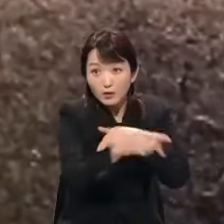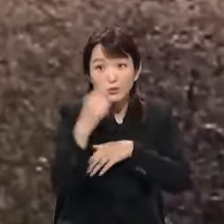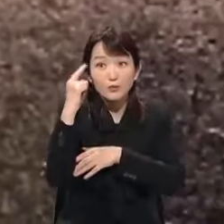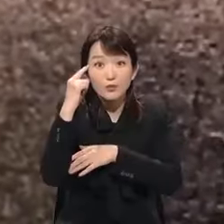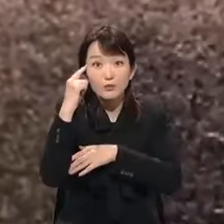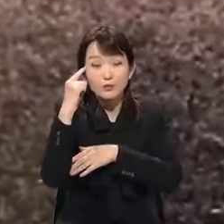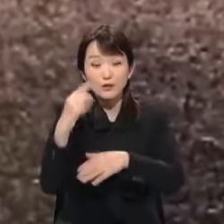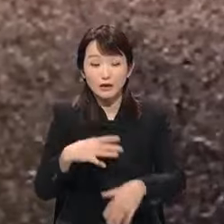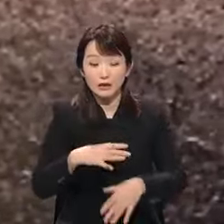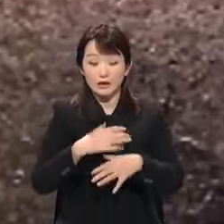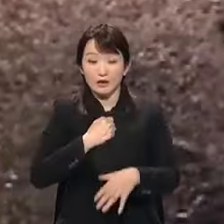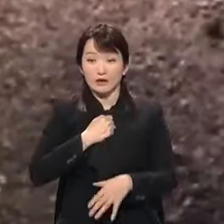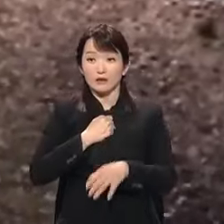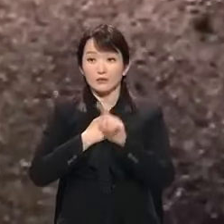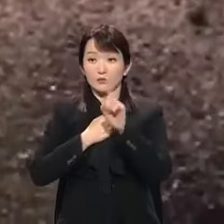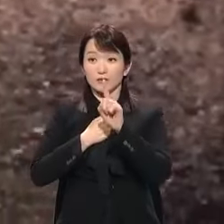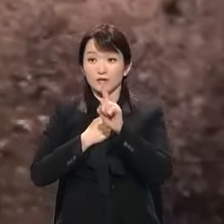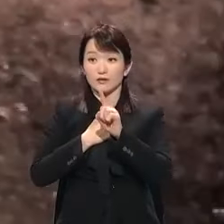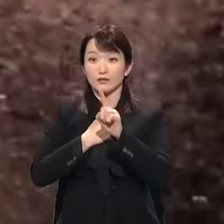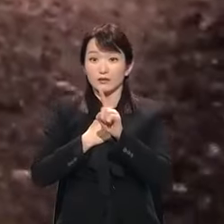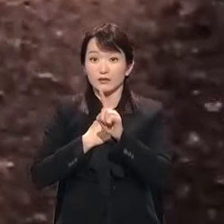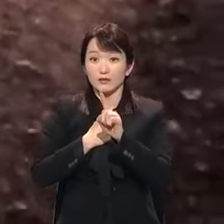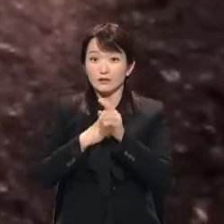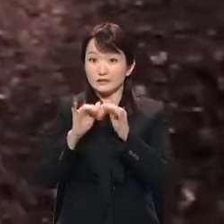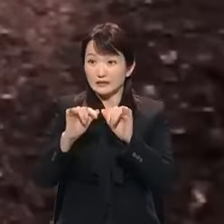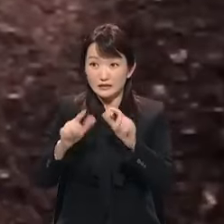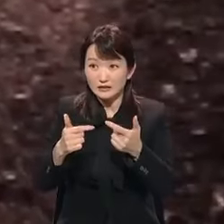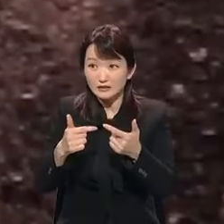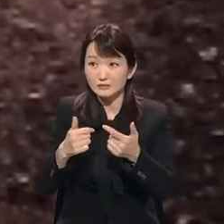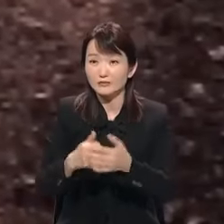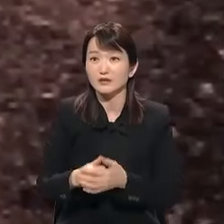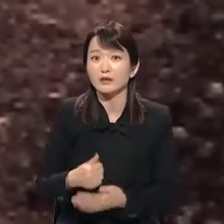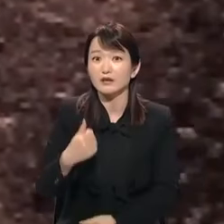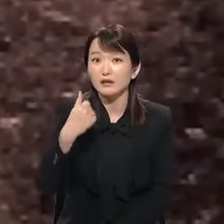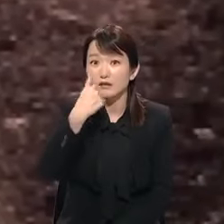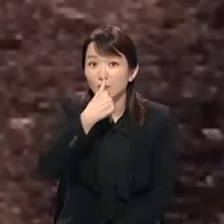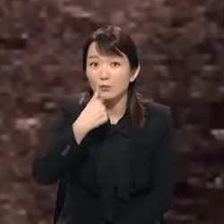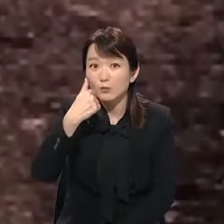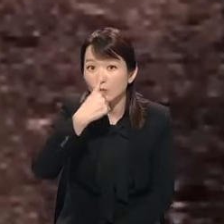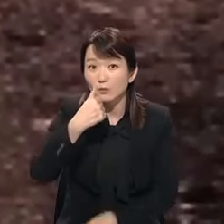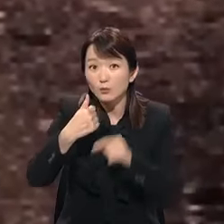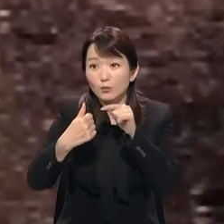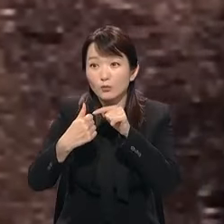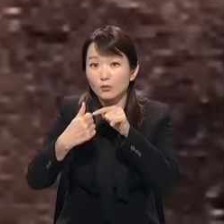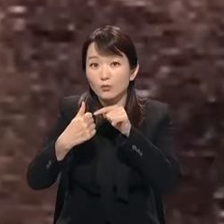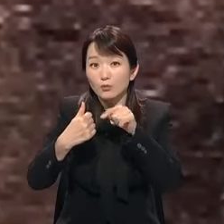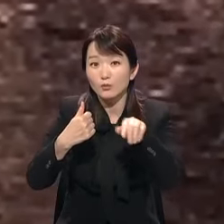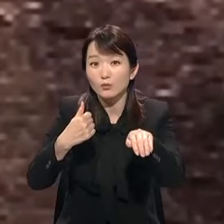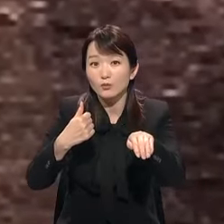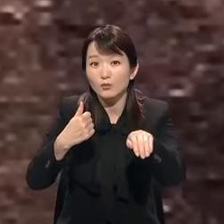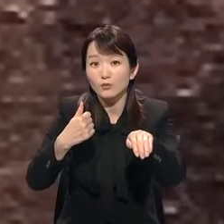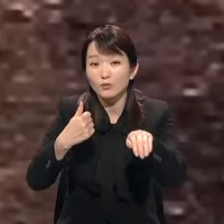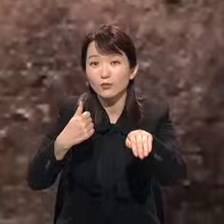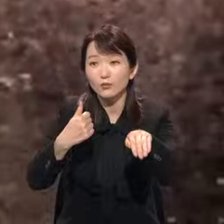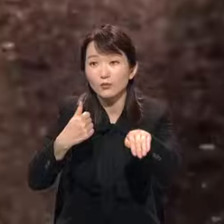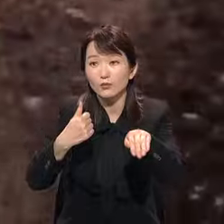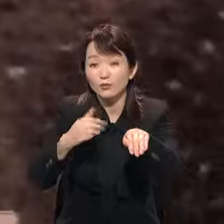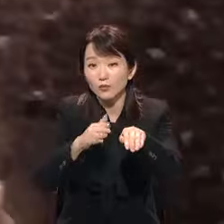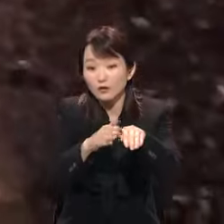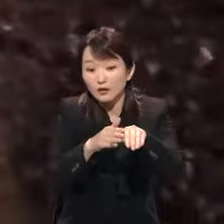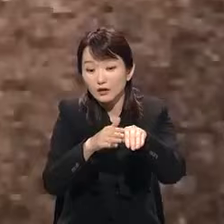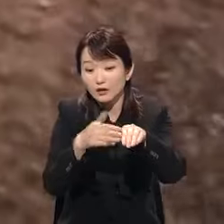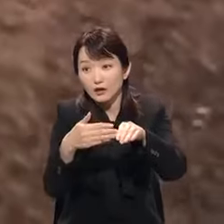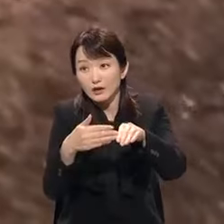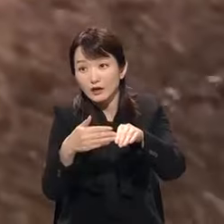모두를 겁먹게 한 정체. 사람이 아니라 야생 곰이었습니다. 뭐야, 저기서 왜 나와? 곰 역시도요. 차 문이